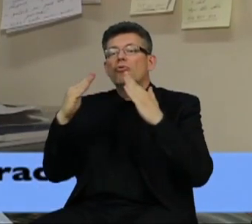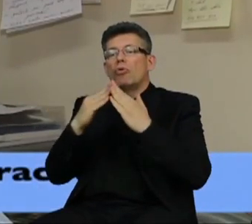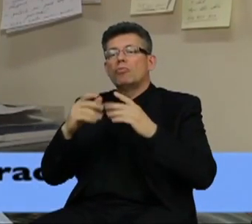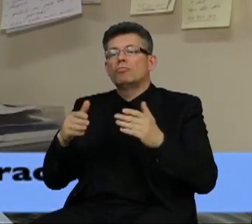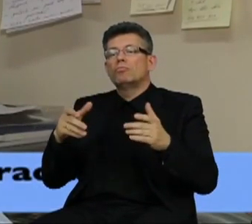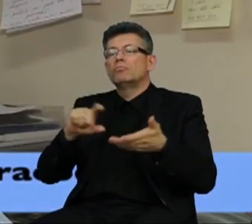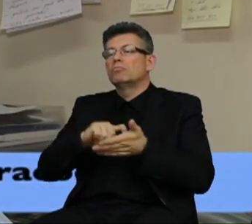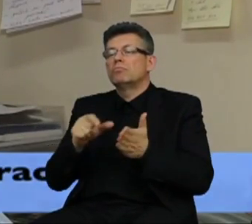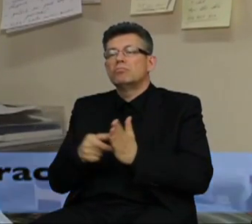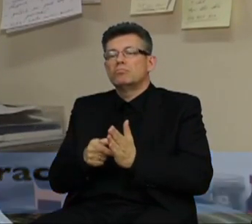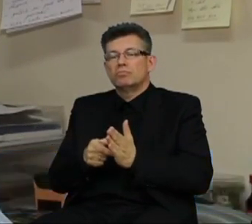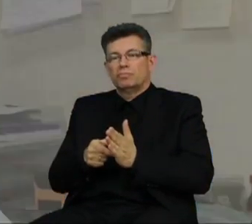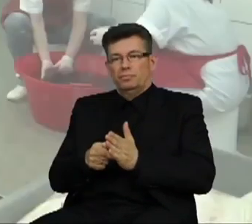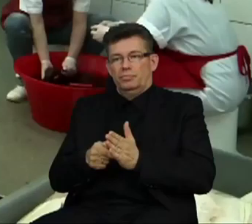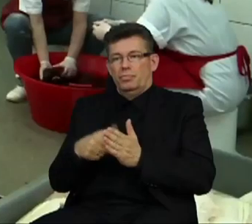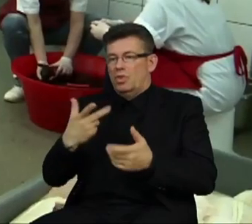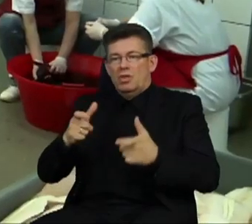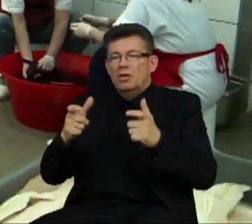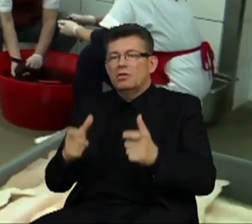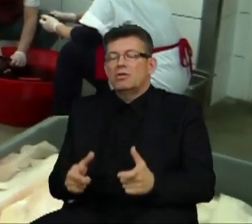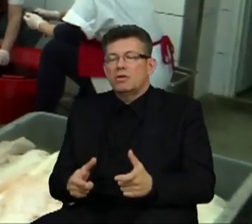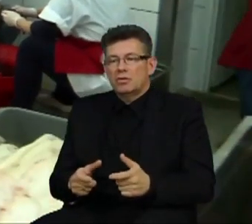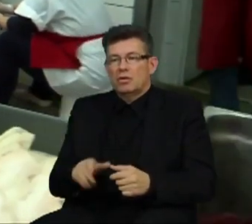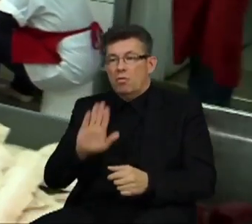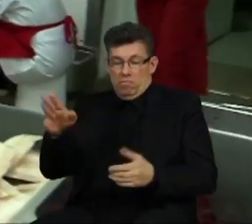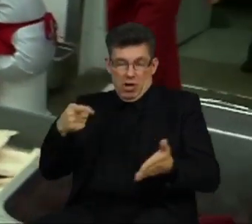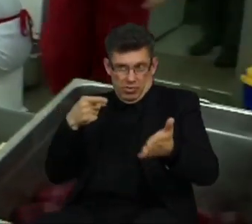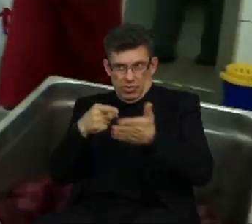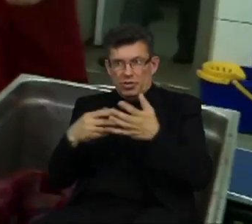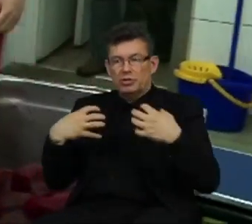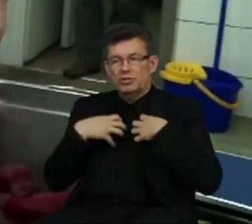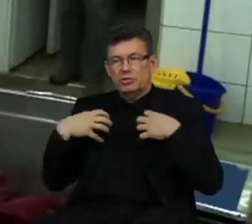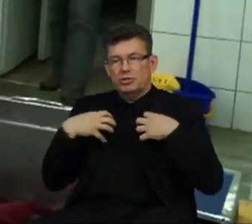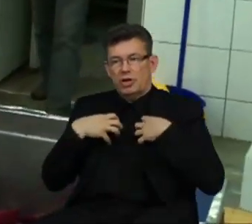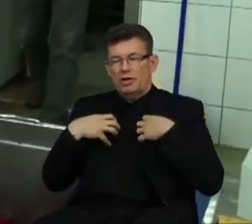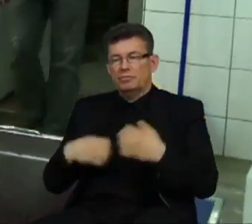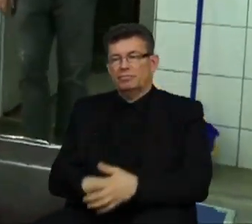domu czy w jakimś tam pokoju, nie siedzą i mają jakiś cel w życiu.